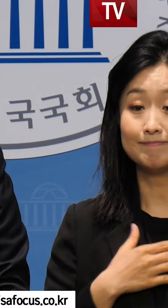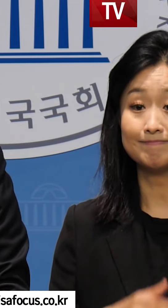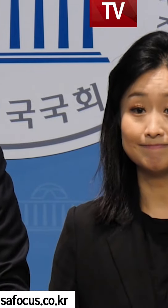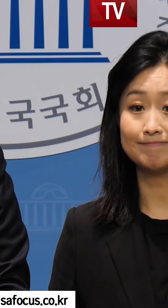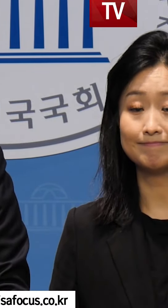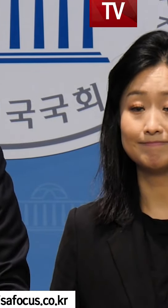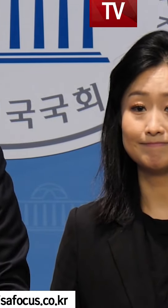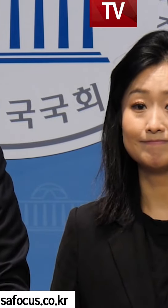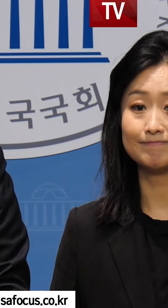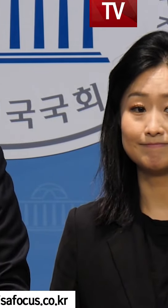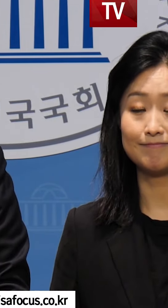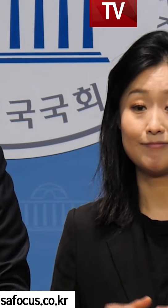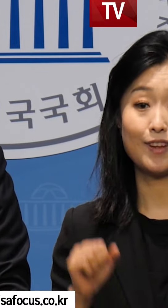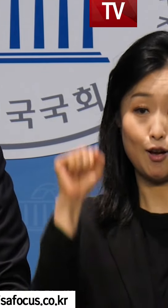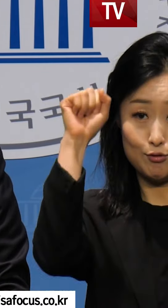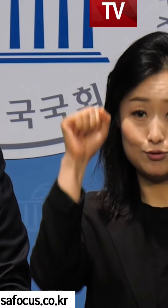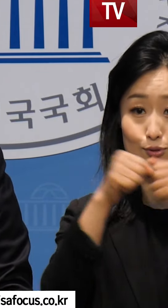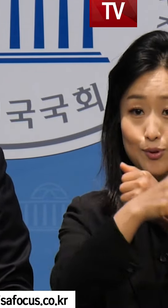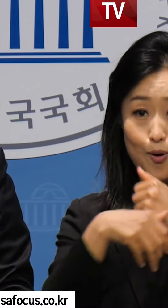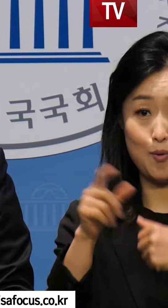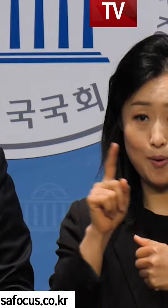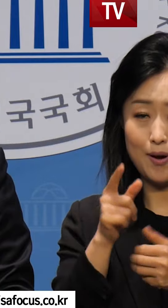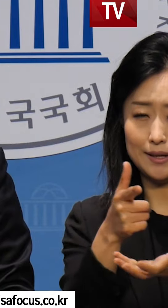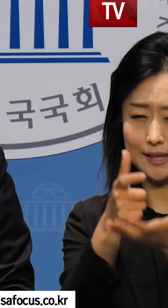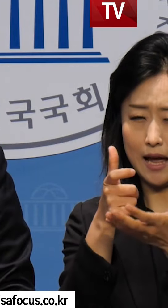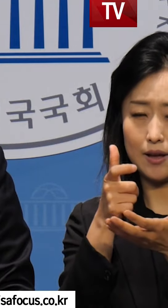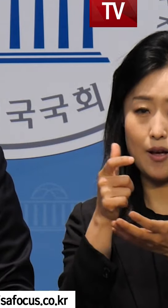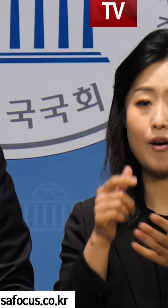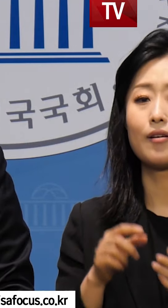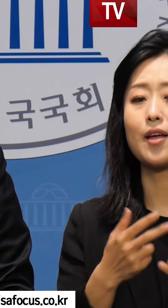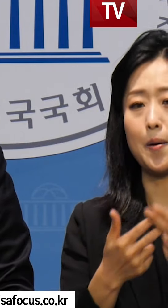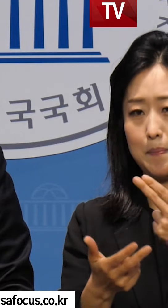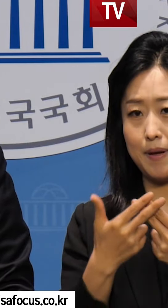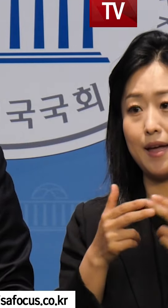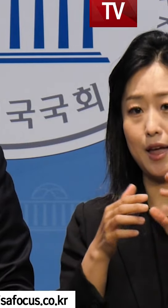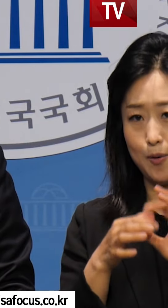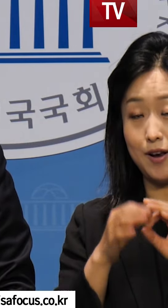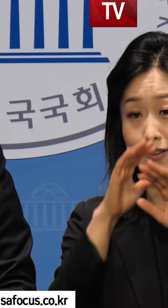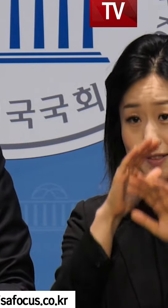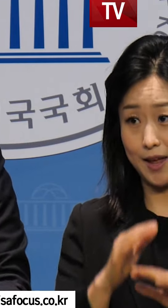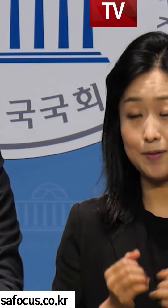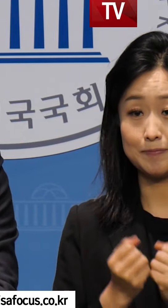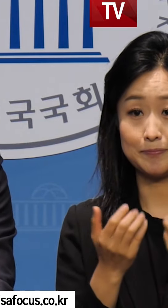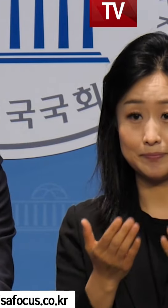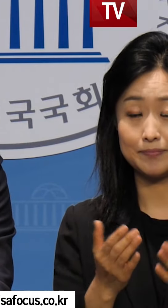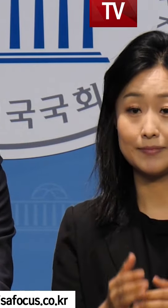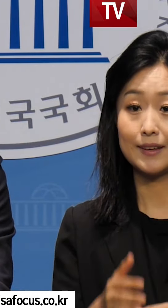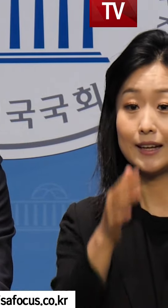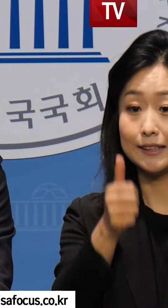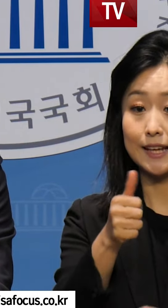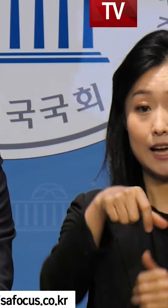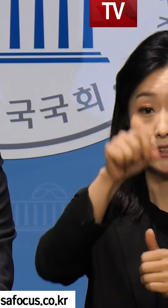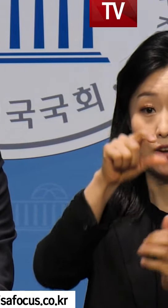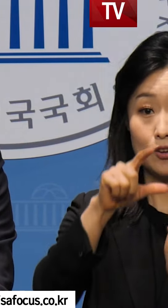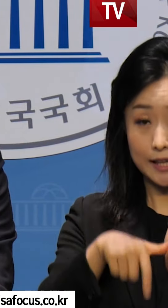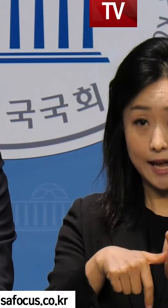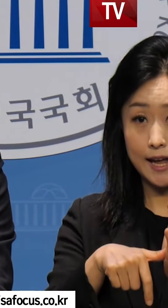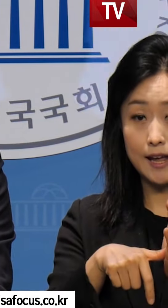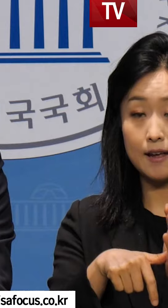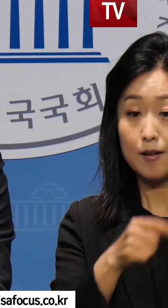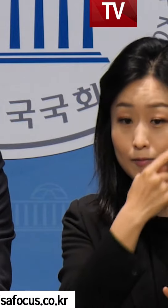기간 동안 몸담았던 대한사격연맹과 관련된 내용입니다. 신임 회장 선임 과정에서